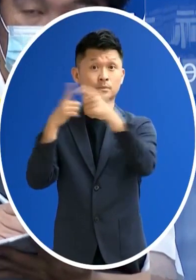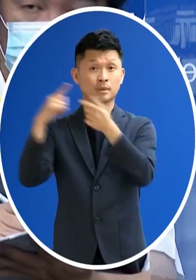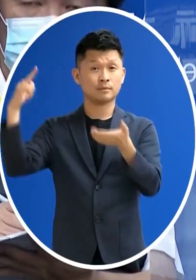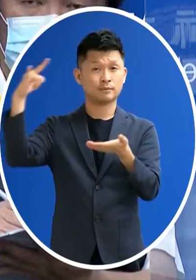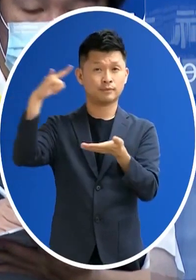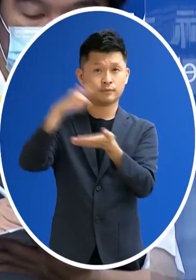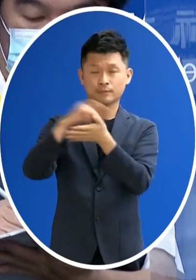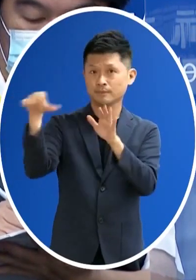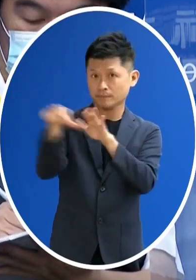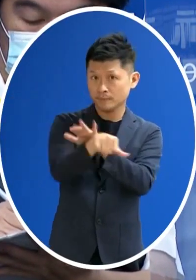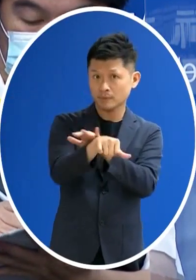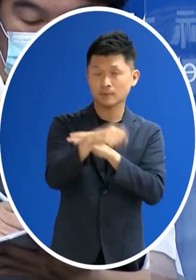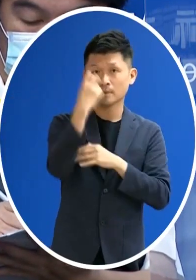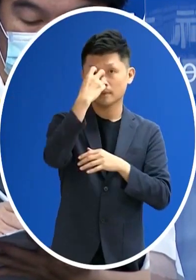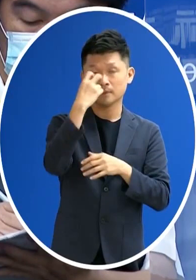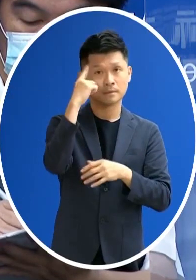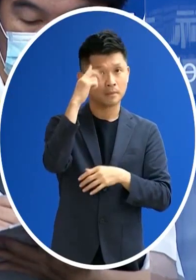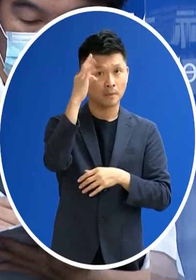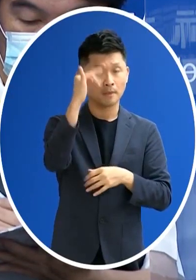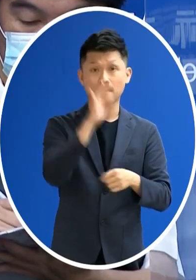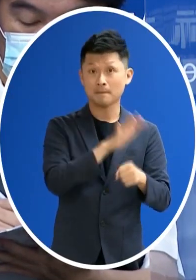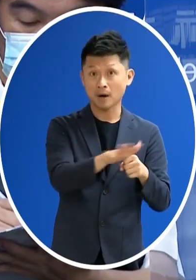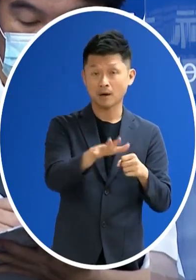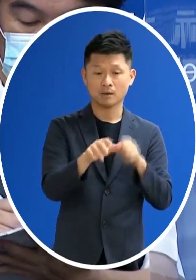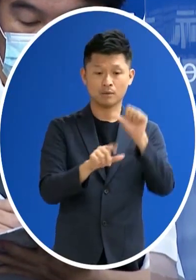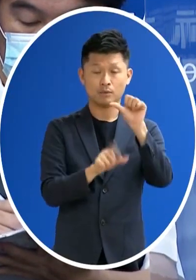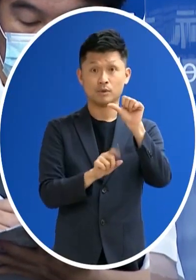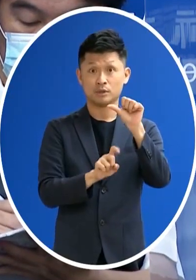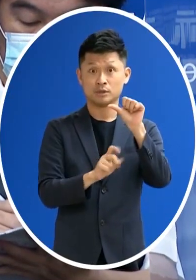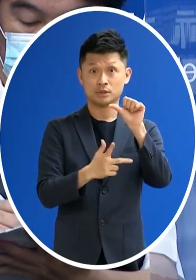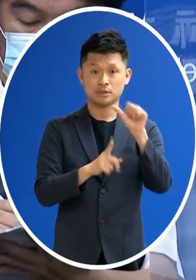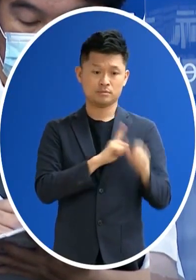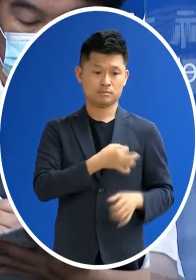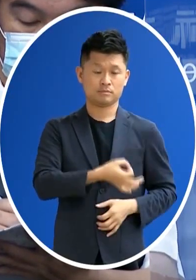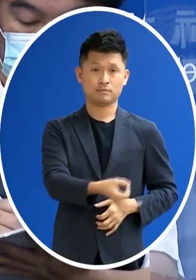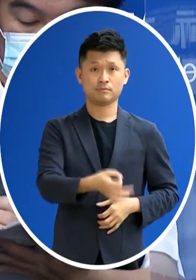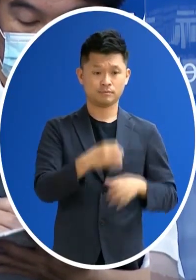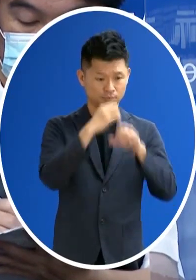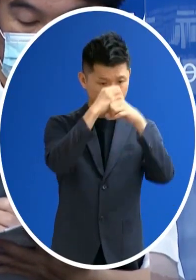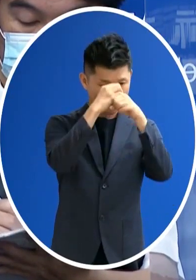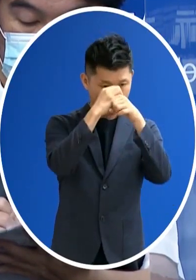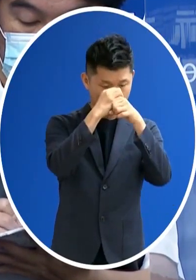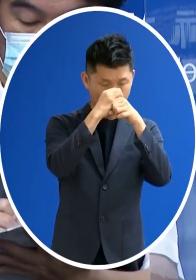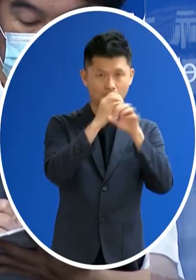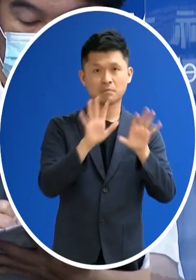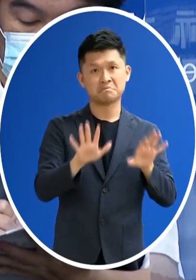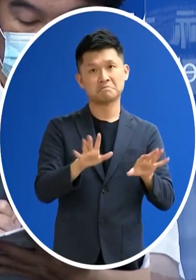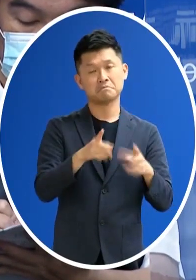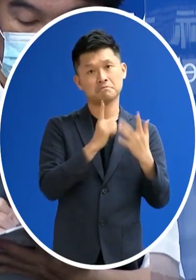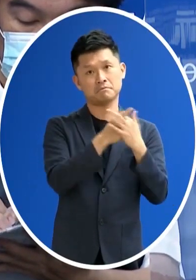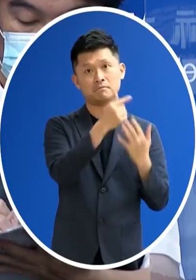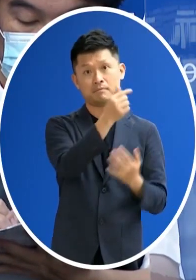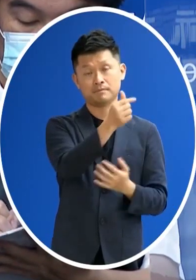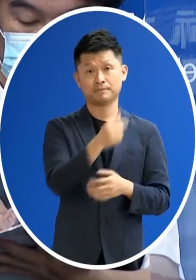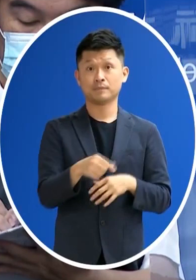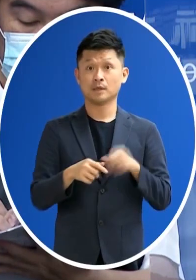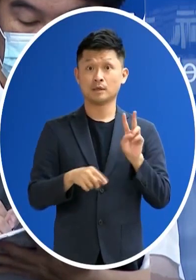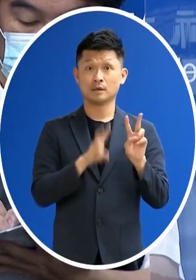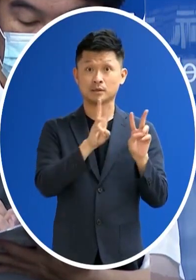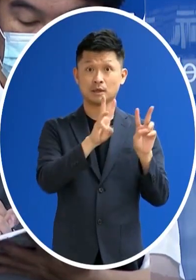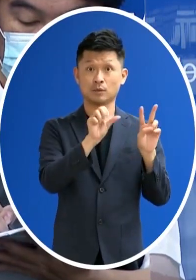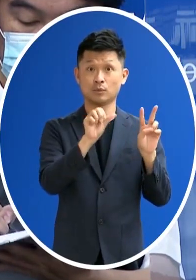境，检疫期满后5月17日自费采检，那近日确诊。按2359